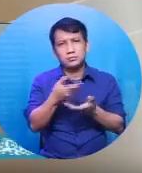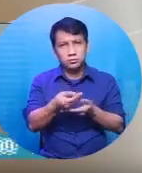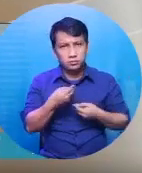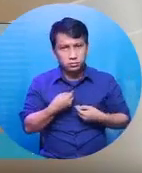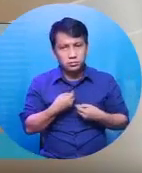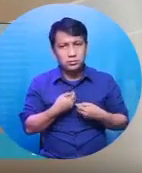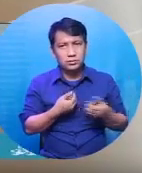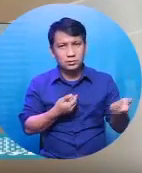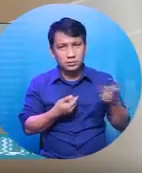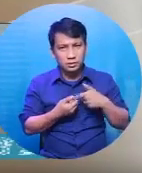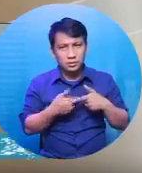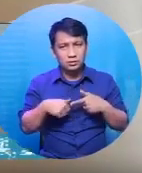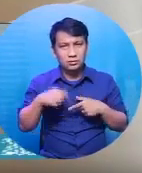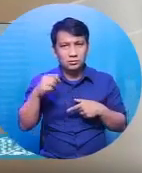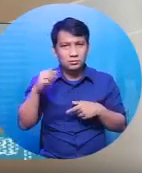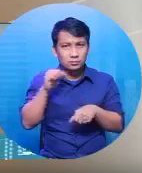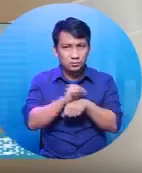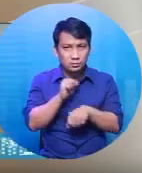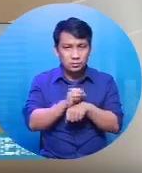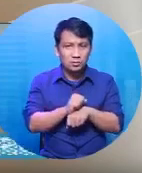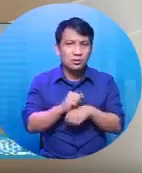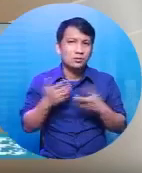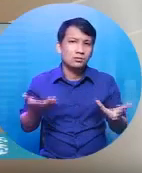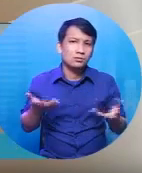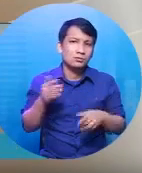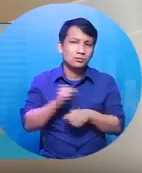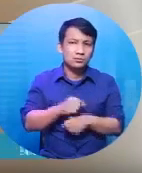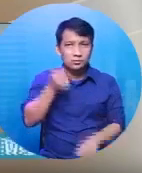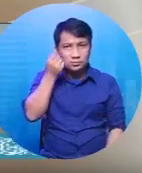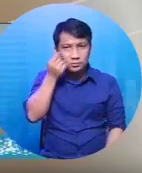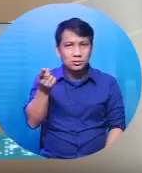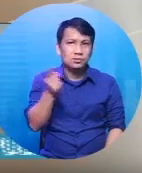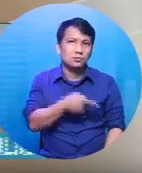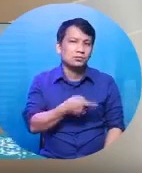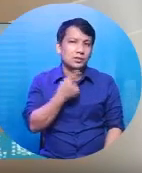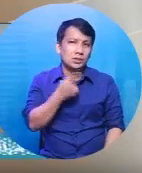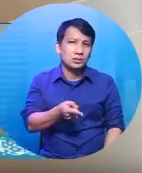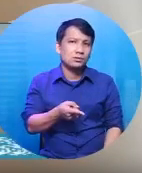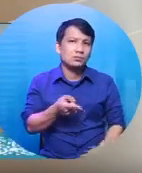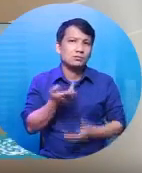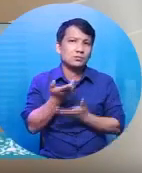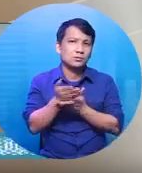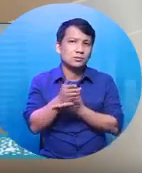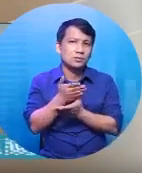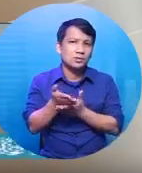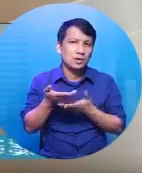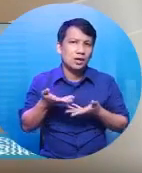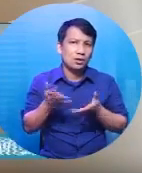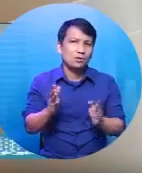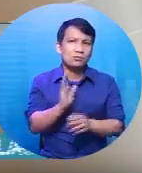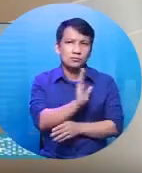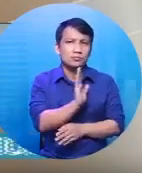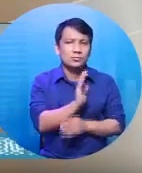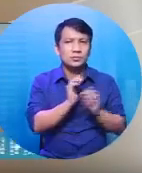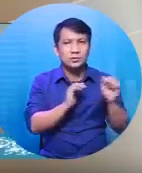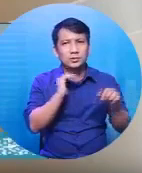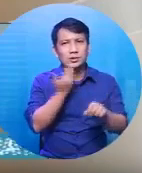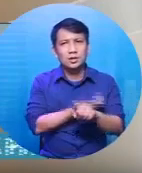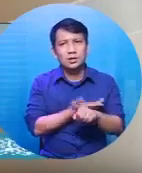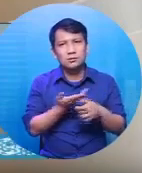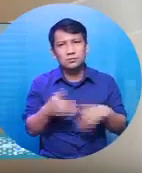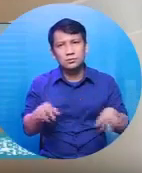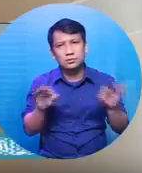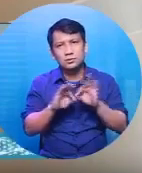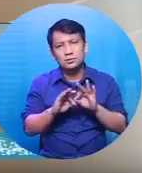ayuda sa gobyerno dahil wala siyang trabaho, eh dapat ma'am, maintindihan niyo yun na huwag ka na muna makishare. Pabayaan mo na muna siya. Ngayon ma'am,